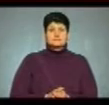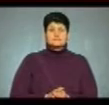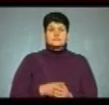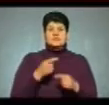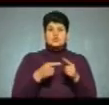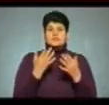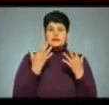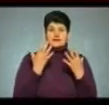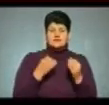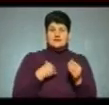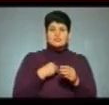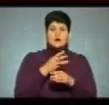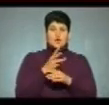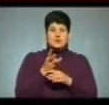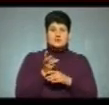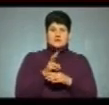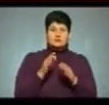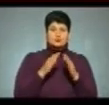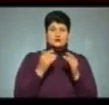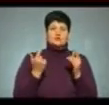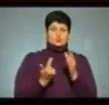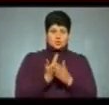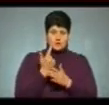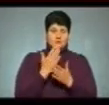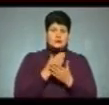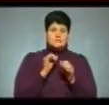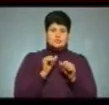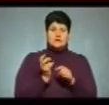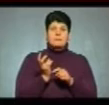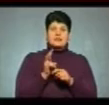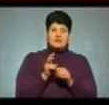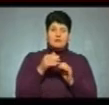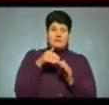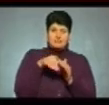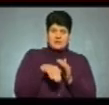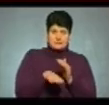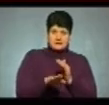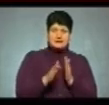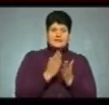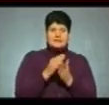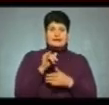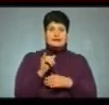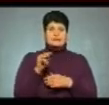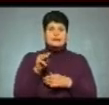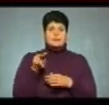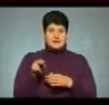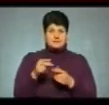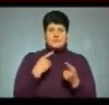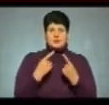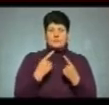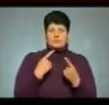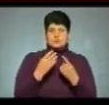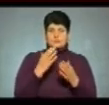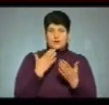Через кілька днів наші колеги навідалися до будинку знову, мали змогу зайти до підвального приміщення, де розташоване ІТП, і поспілкуватися з